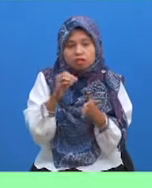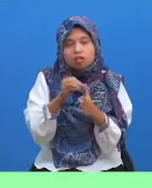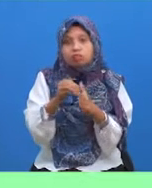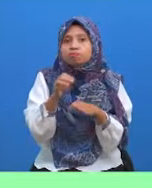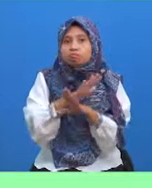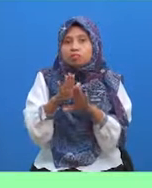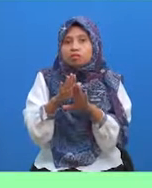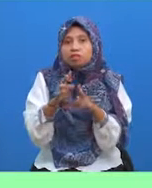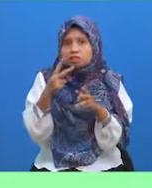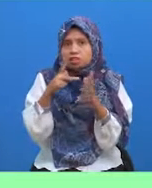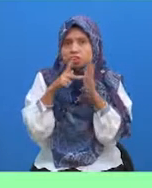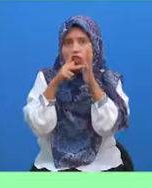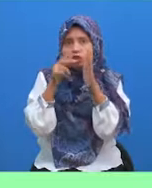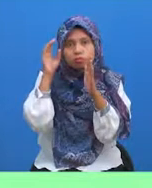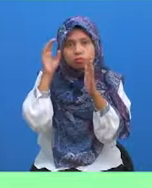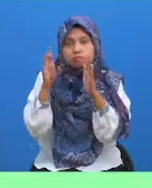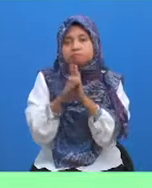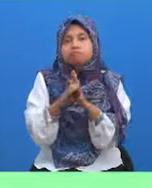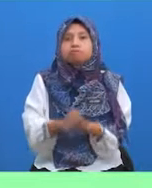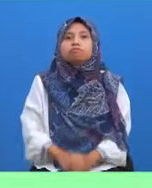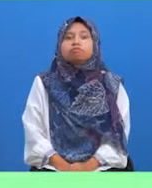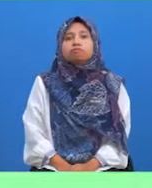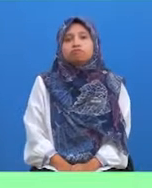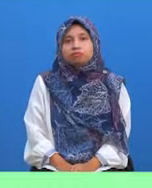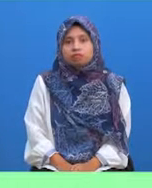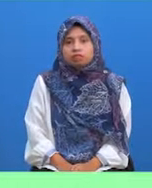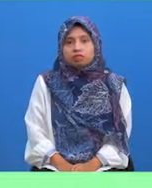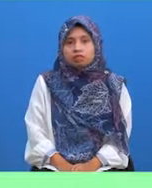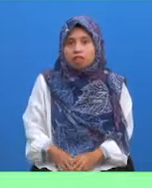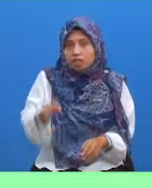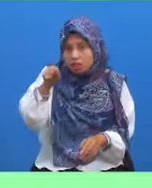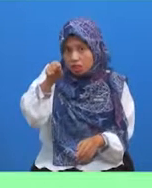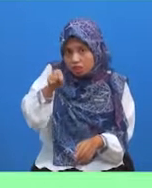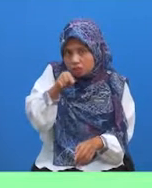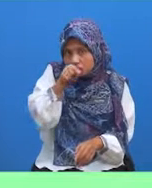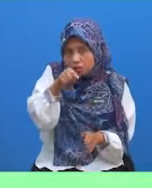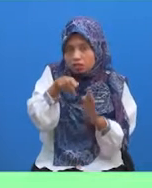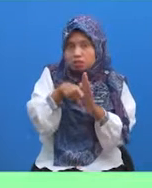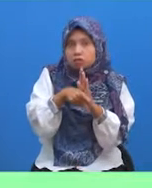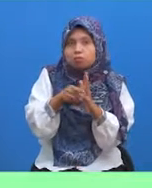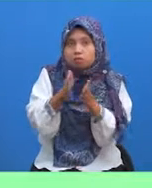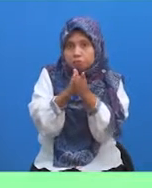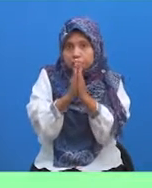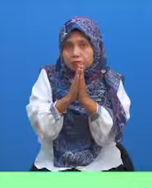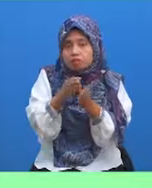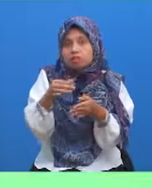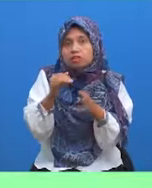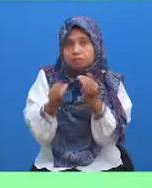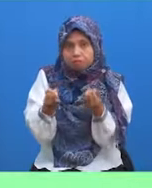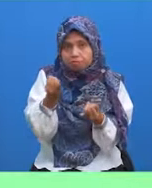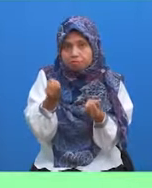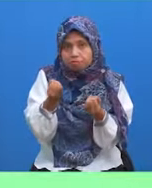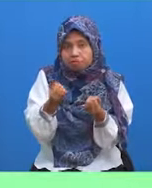berdasarkan raja di Paparan skrin ini kelok permintaan Anjay Apabila pekali lebih